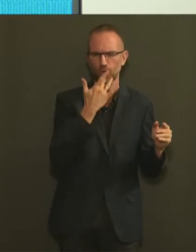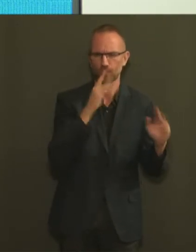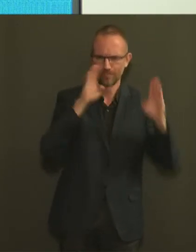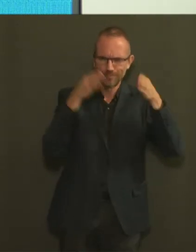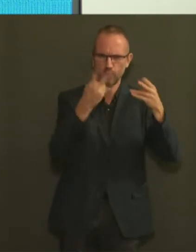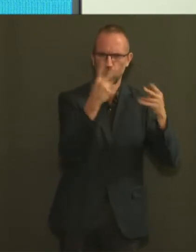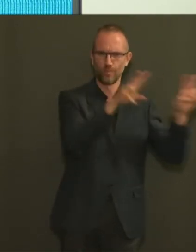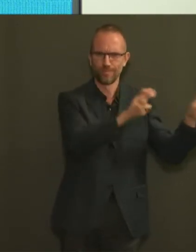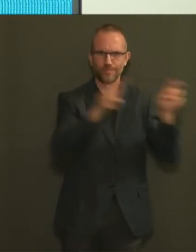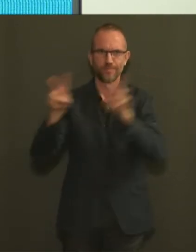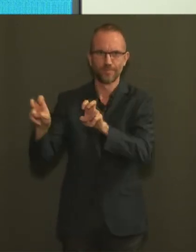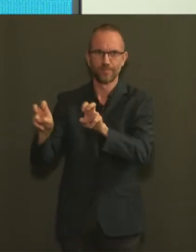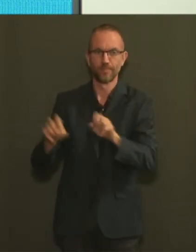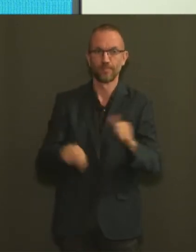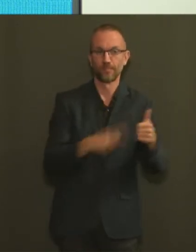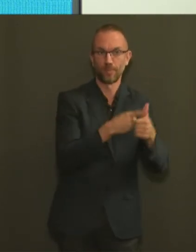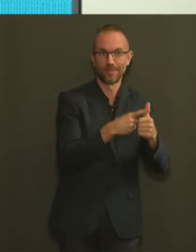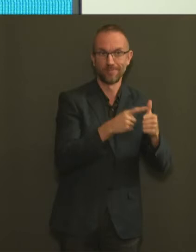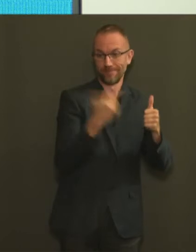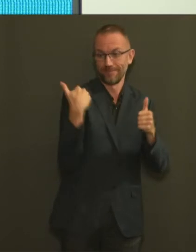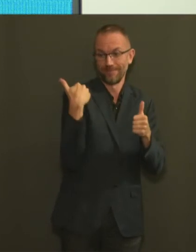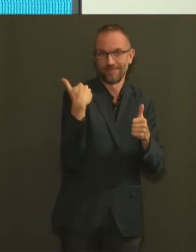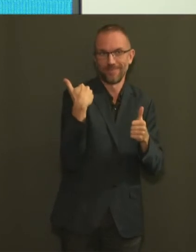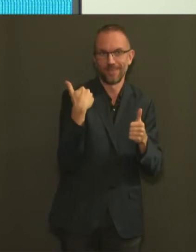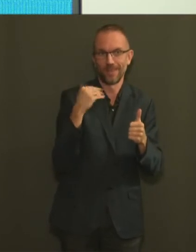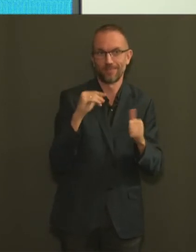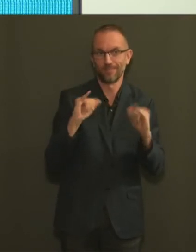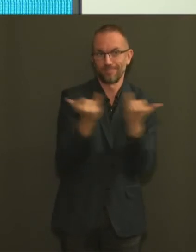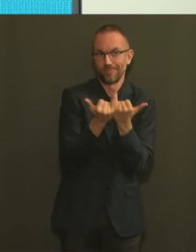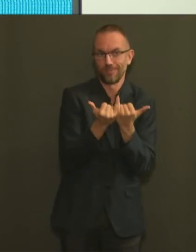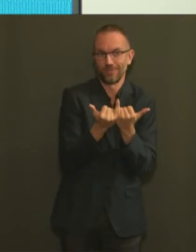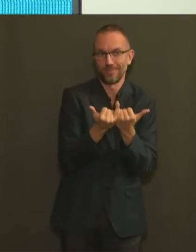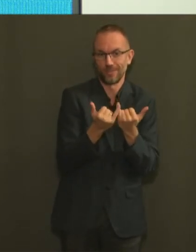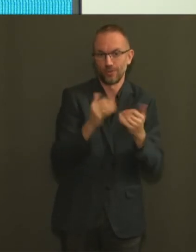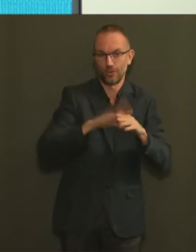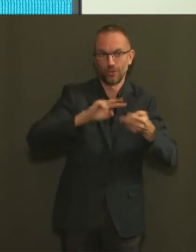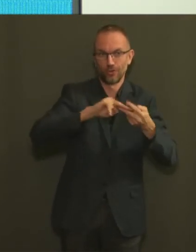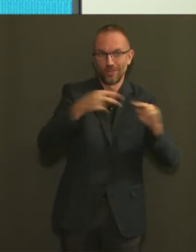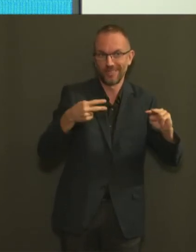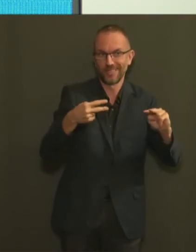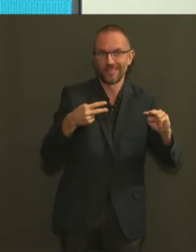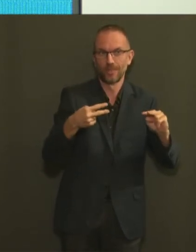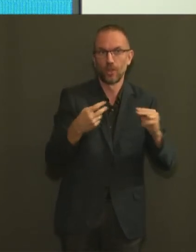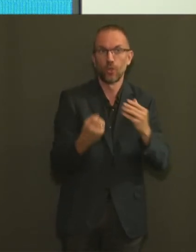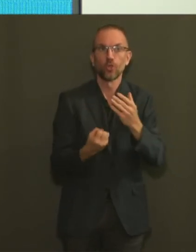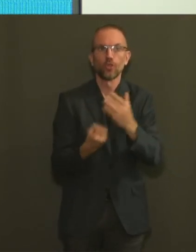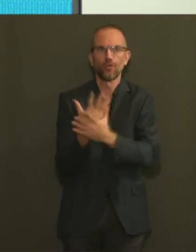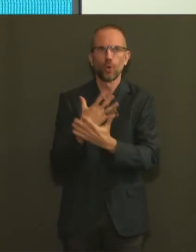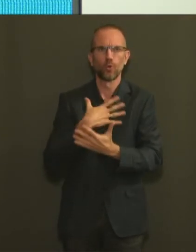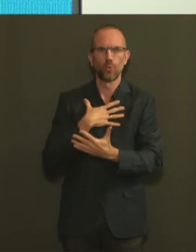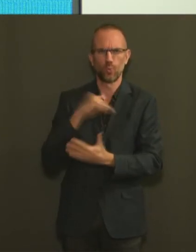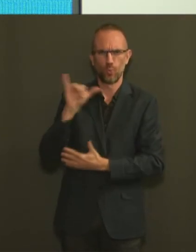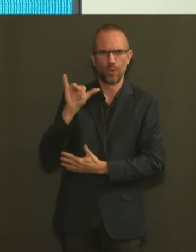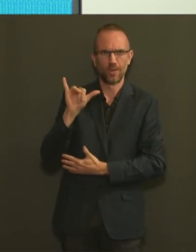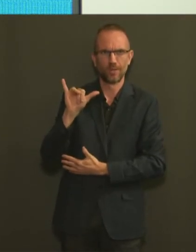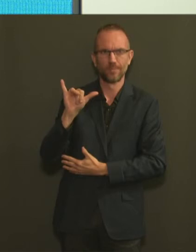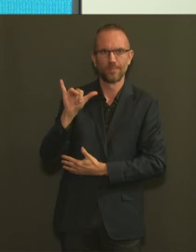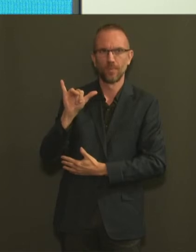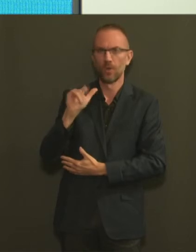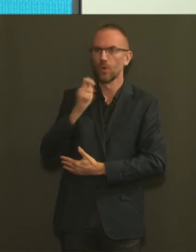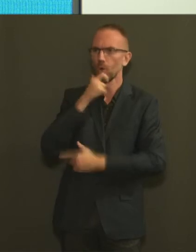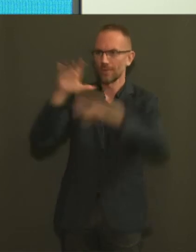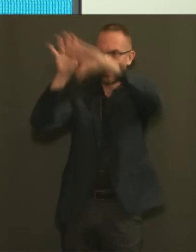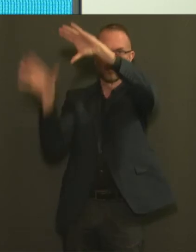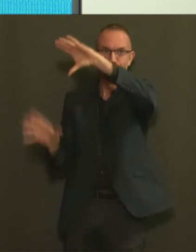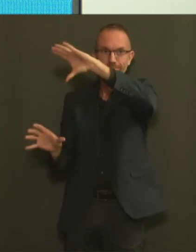d'actualité je dirais microbiologiques ou plutôt virologique c'est cette variante venant de l'angleterre